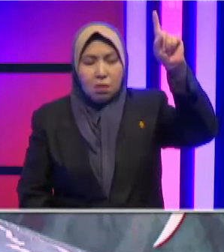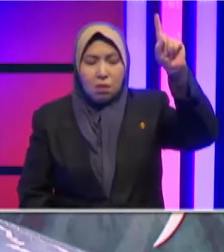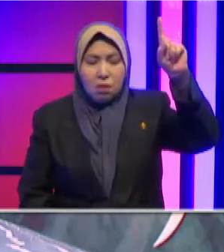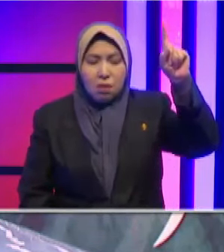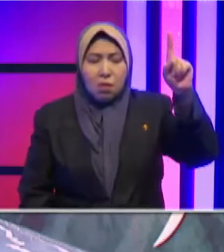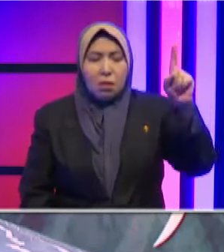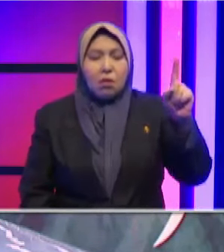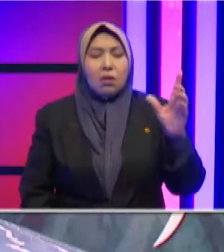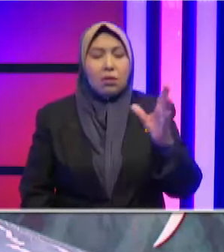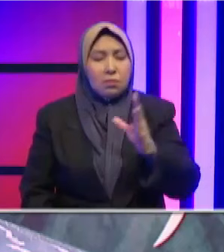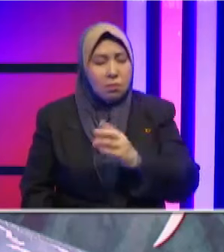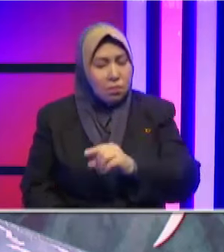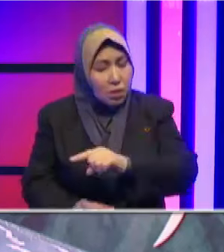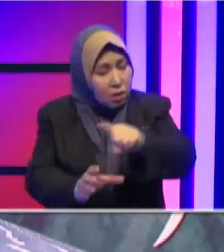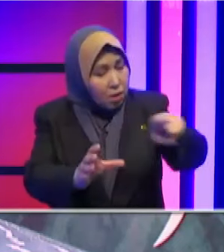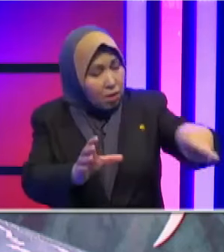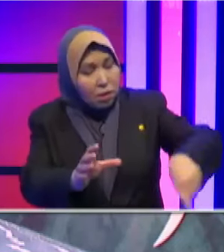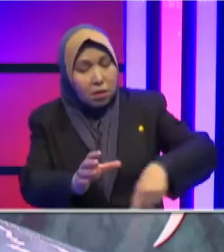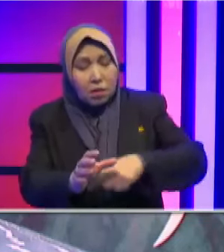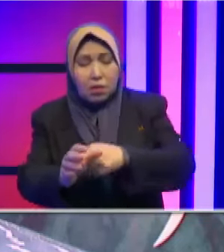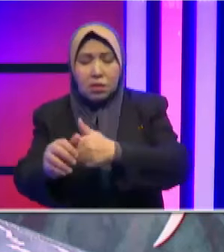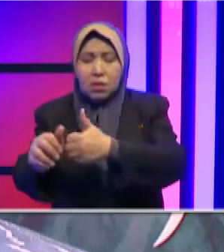uler Ika